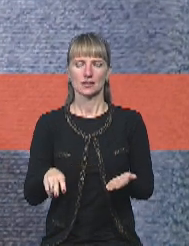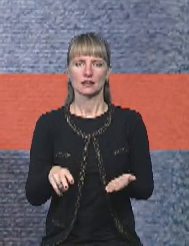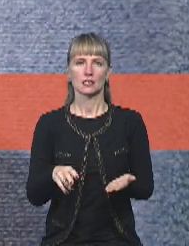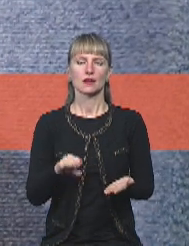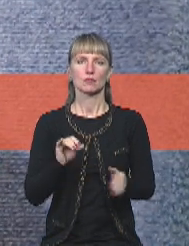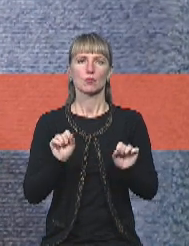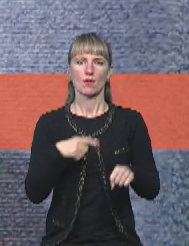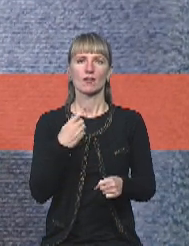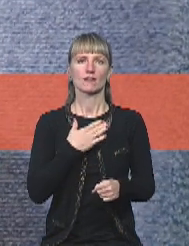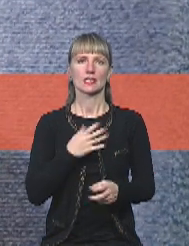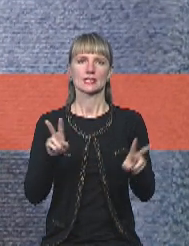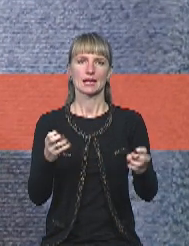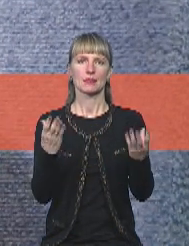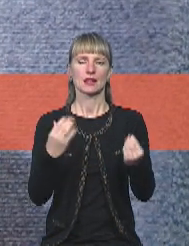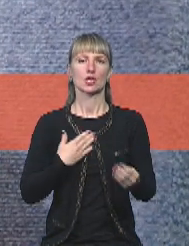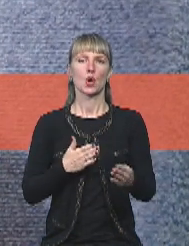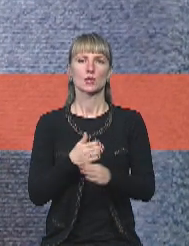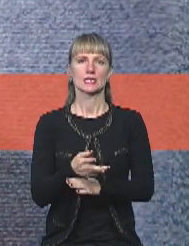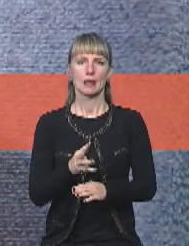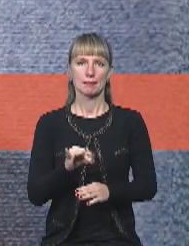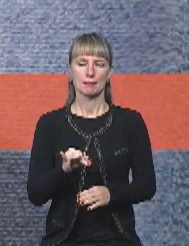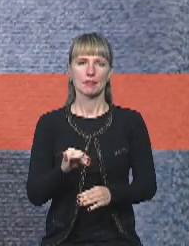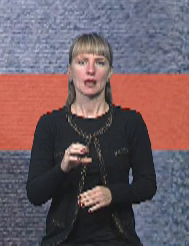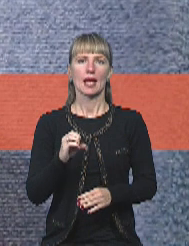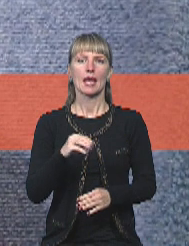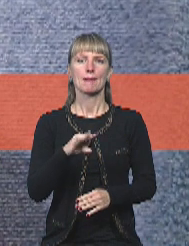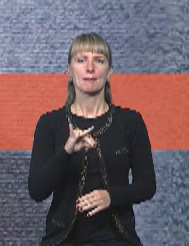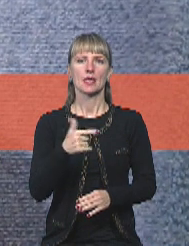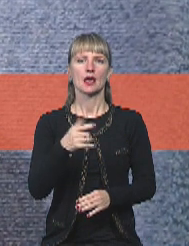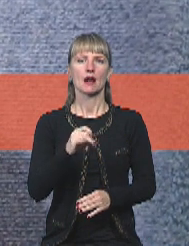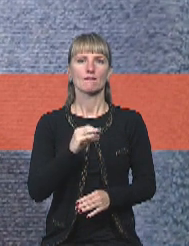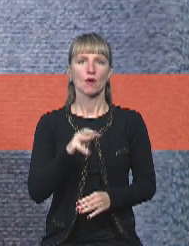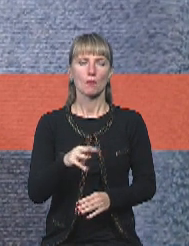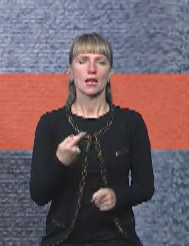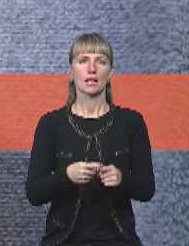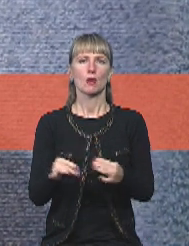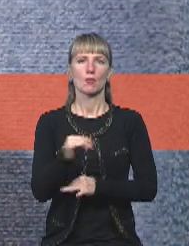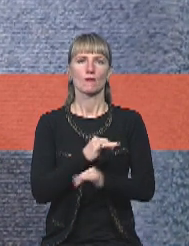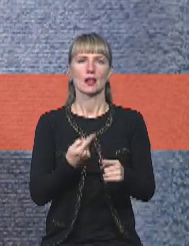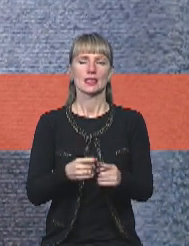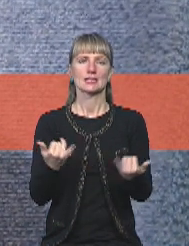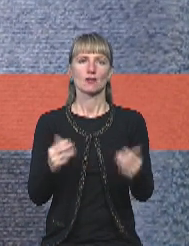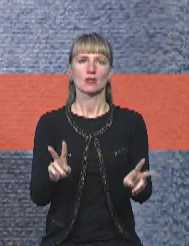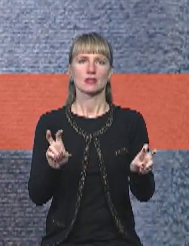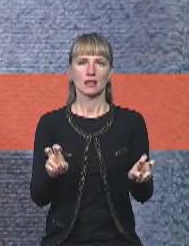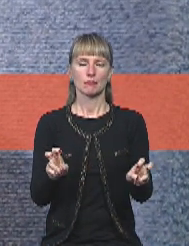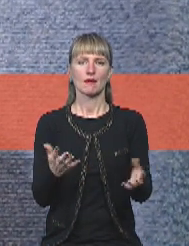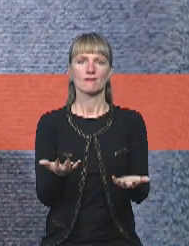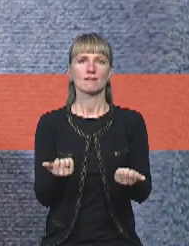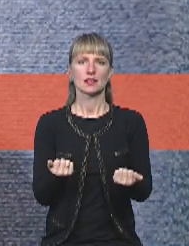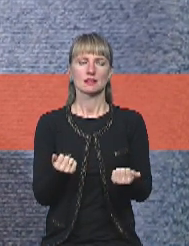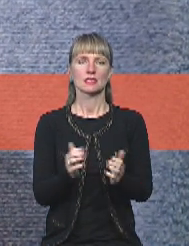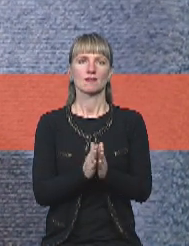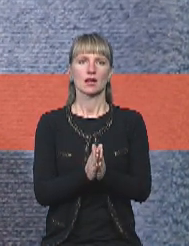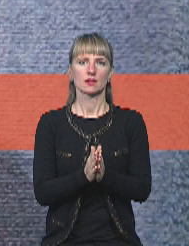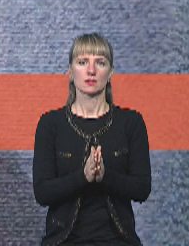і в нашій темі дня з нашими гостями. Втім, епіграфом для цього обговорення, для цієї сьогоднішньої теми візьмемо